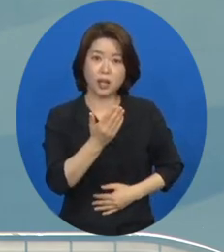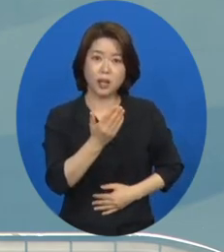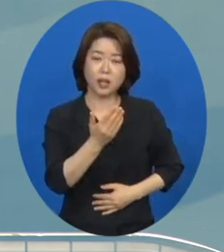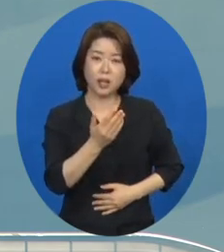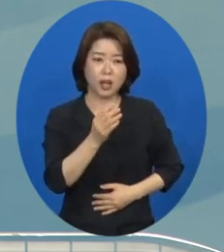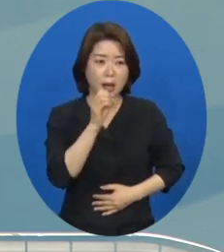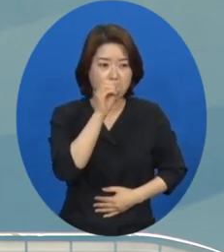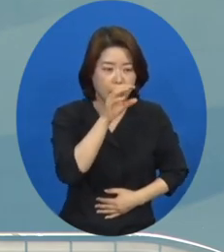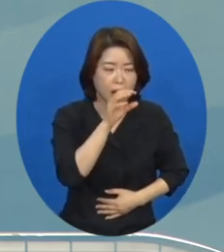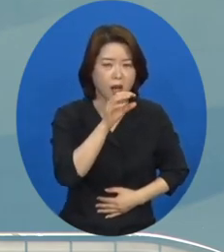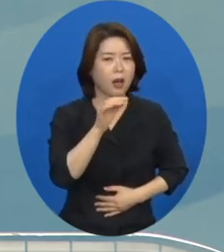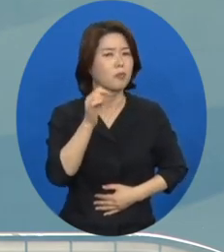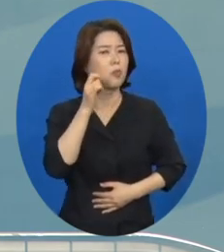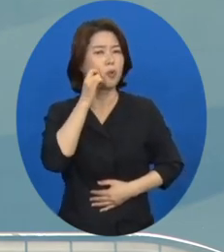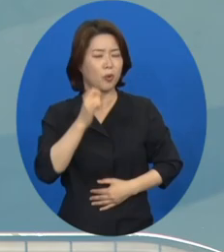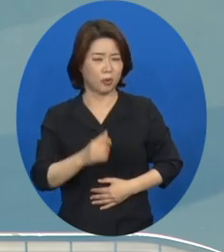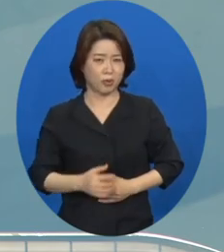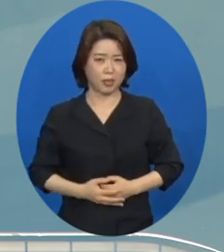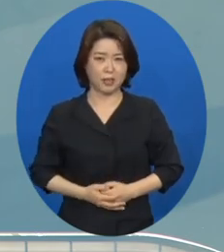입이 떨어지지 않아요.